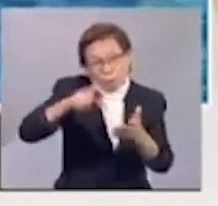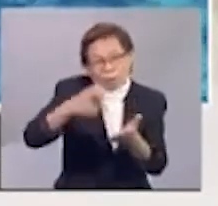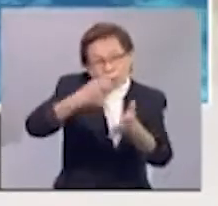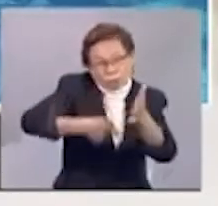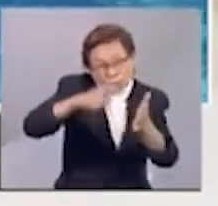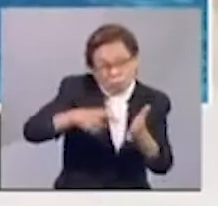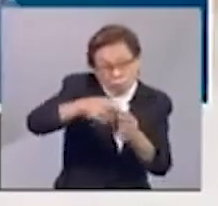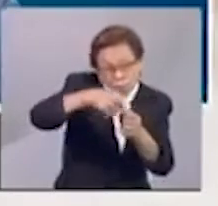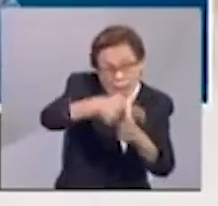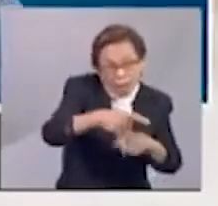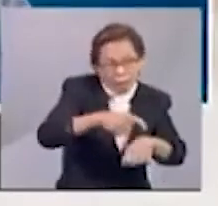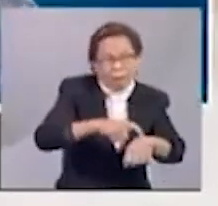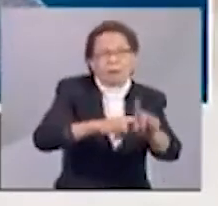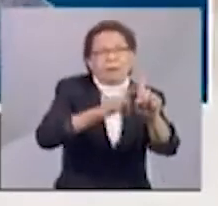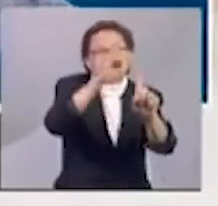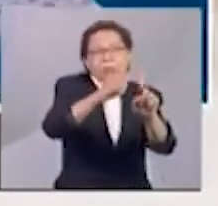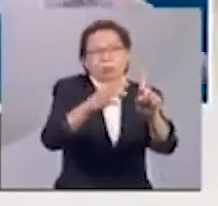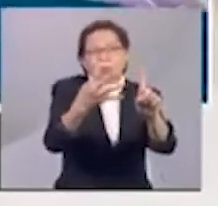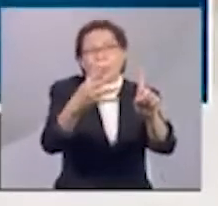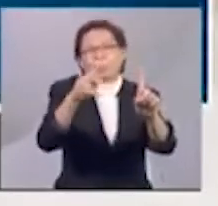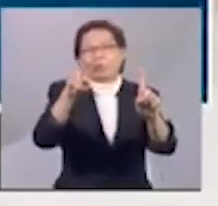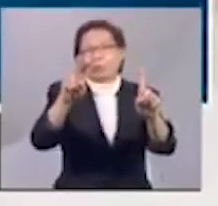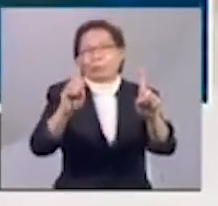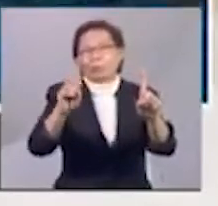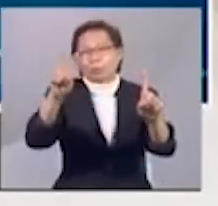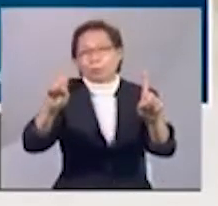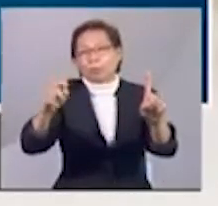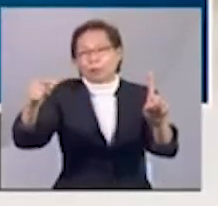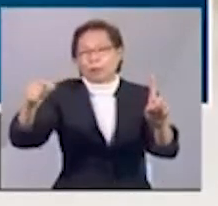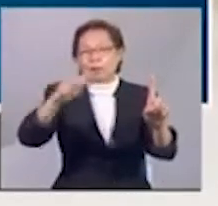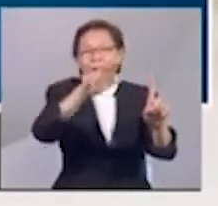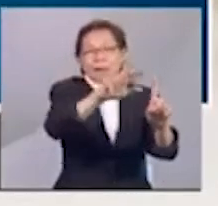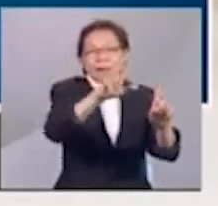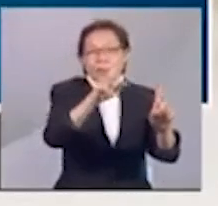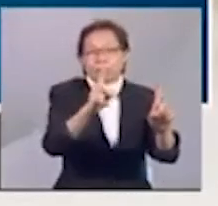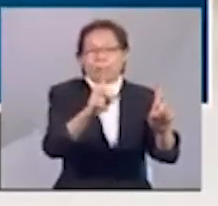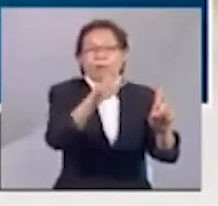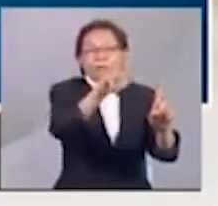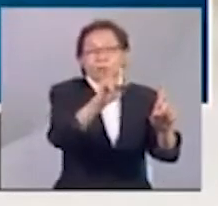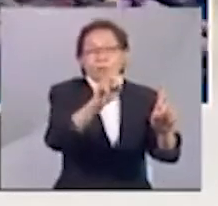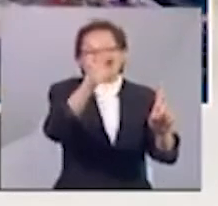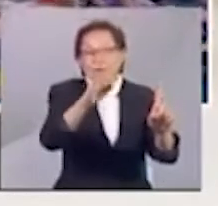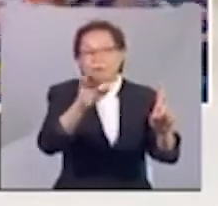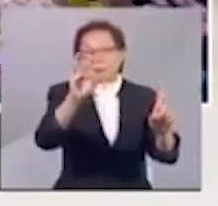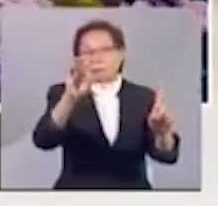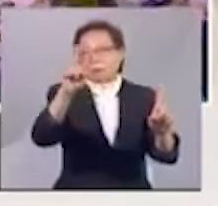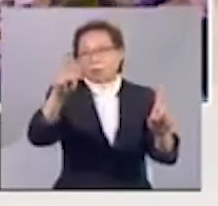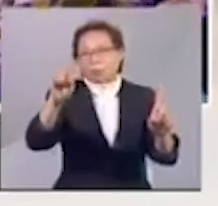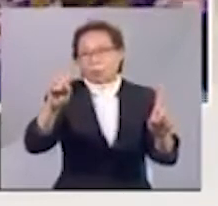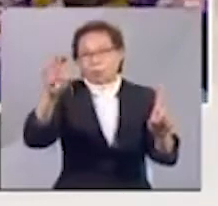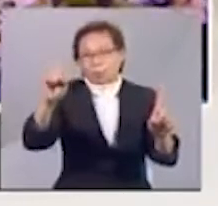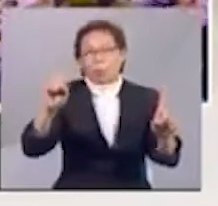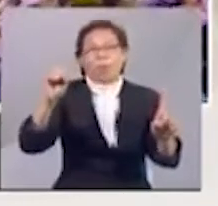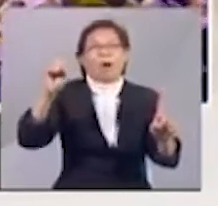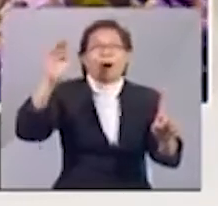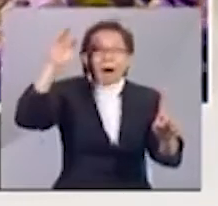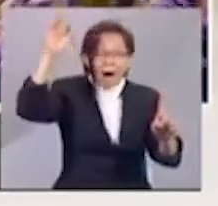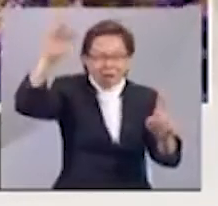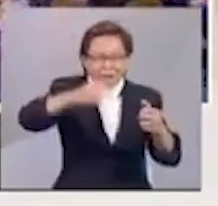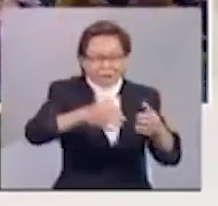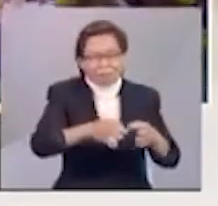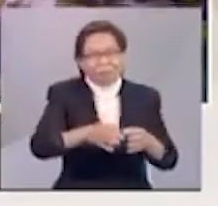dibayar bagi tempo satu fl20 20 hingga 30 Sep 2012 akan